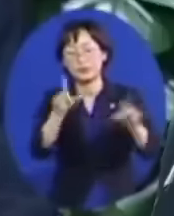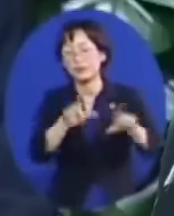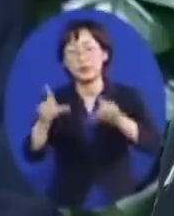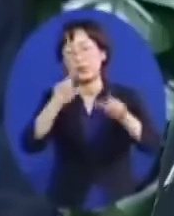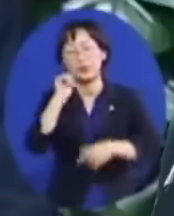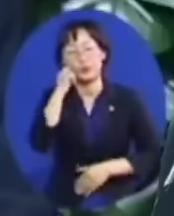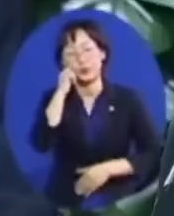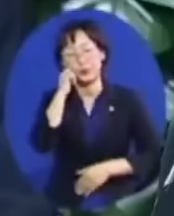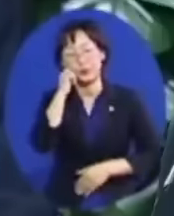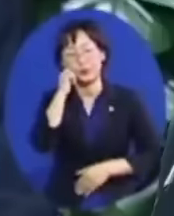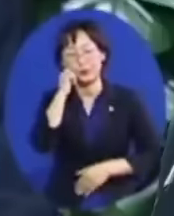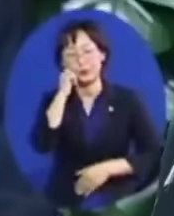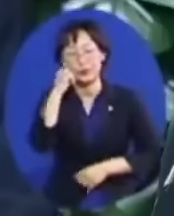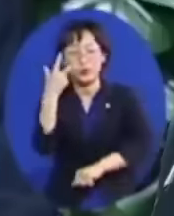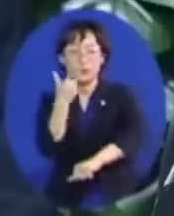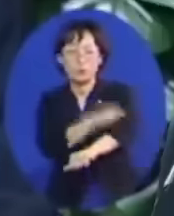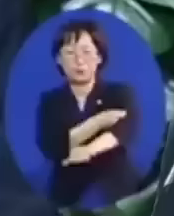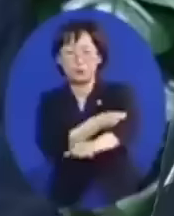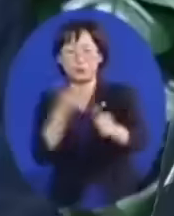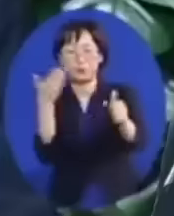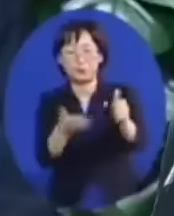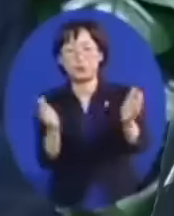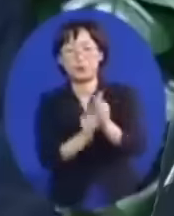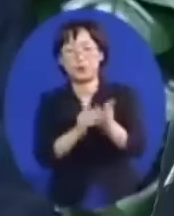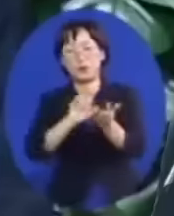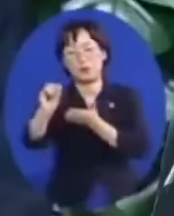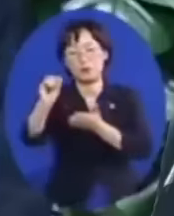없다고, 그리고 주사 한 대 놔주고 그냥 가버렸었습니다.